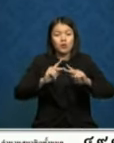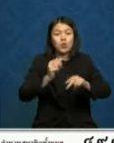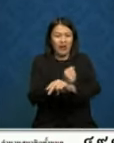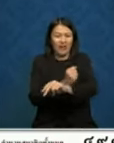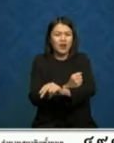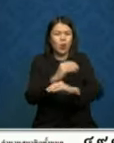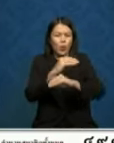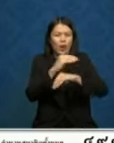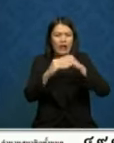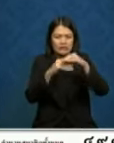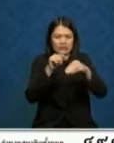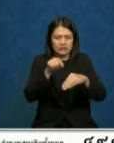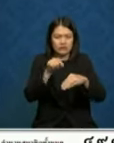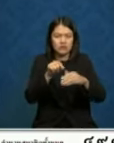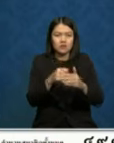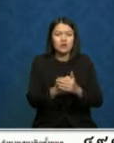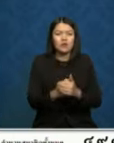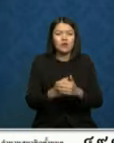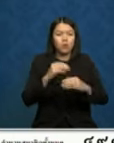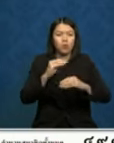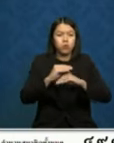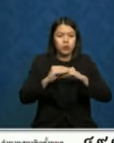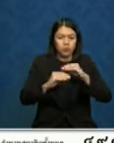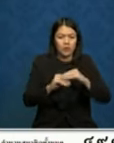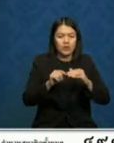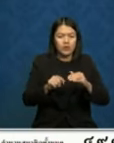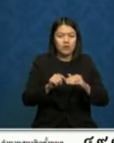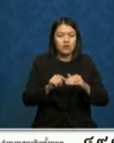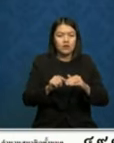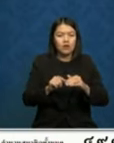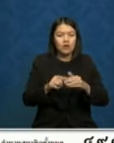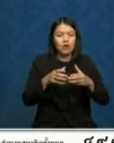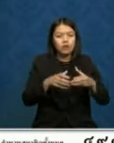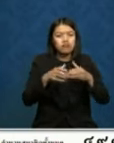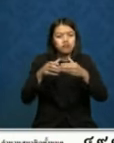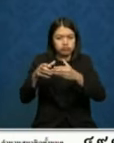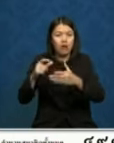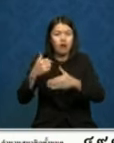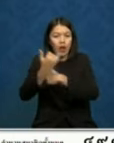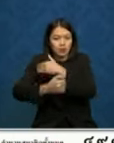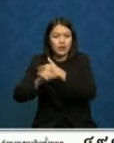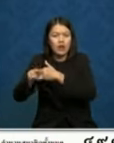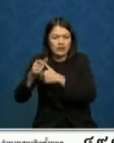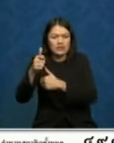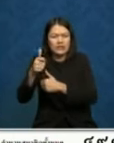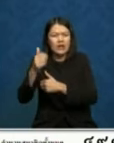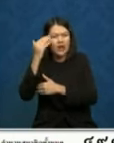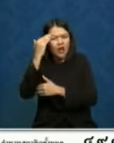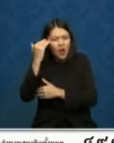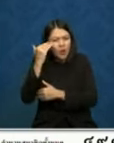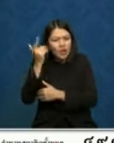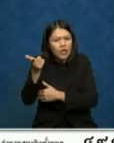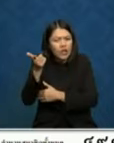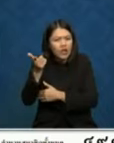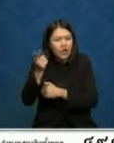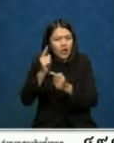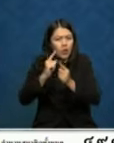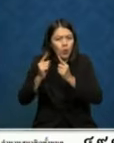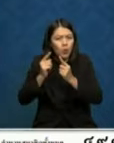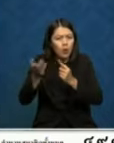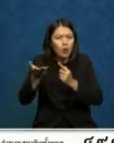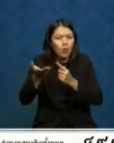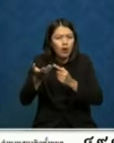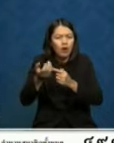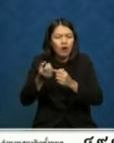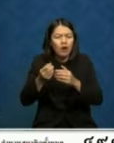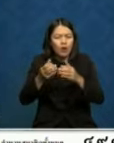งการนี้ครับโครงการนี้ครับไปซาอุไปอะไรก็ดีครับแต่เกาหลีใต้นะครับบอกว่าจะเจรจาเพิ่